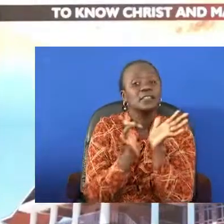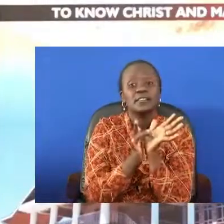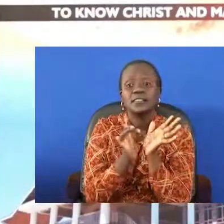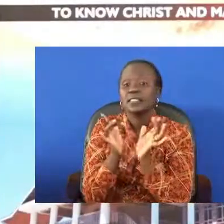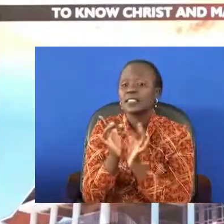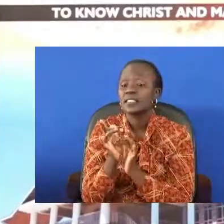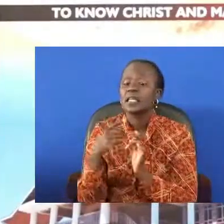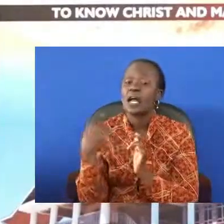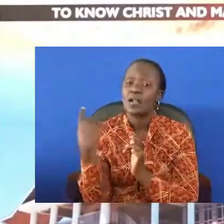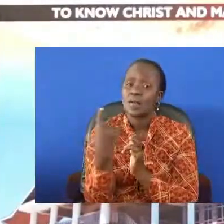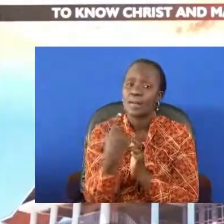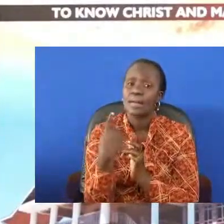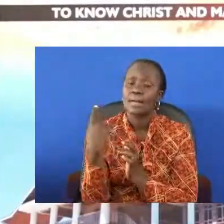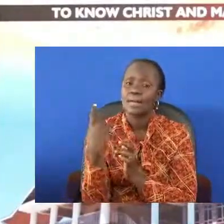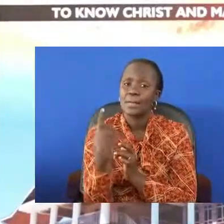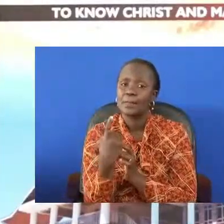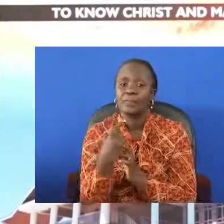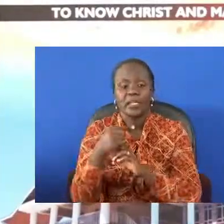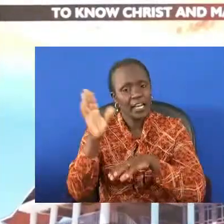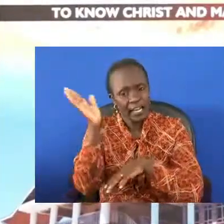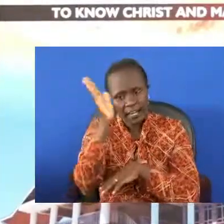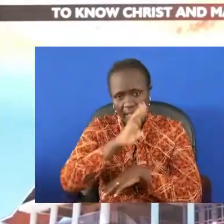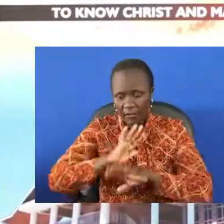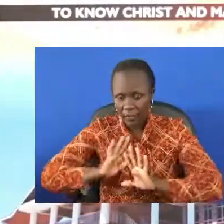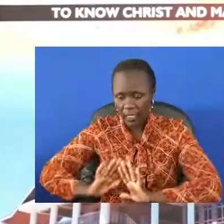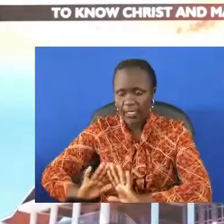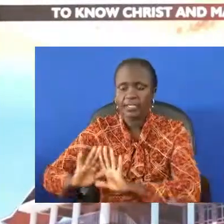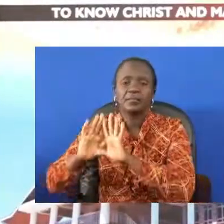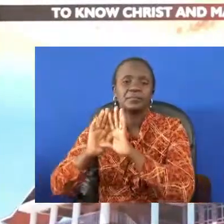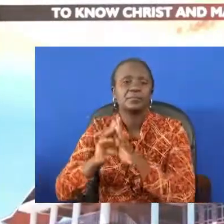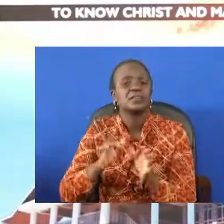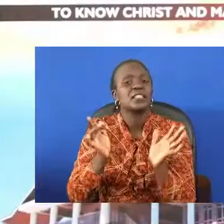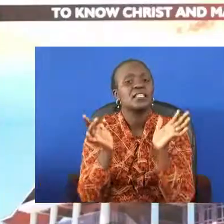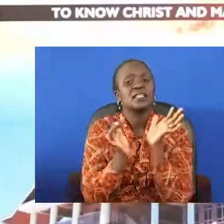Yesu peke hawezi kuchoka.